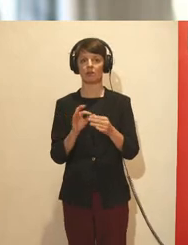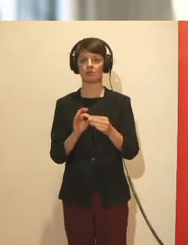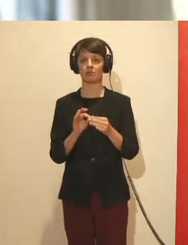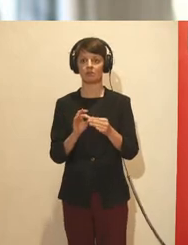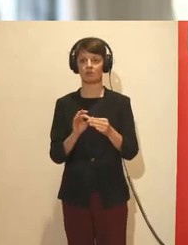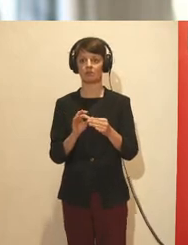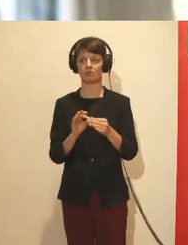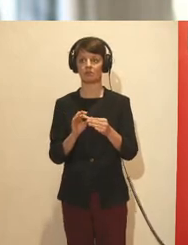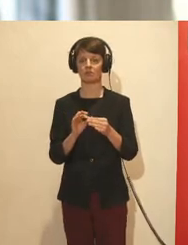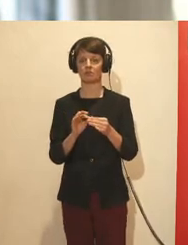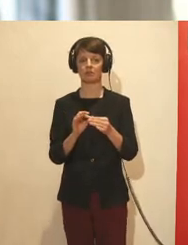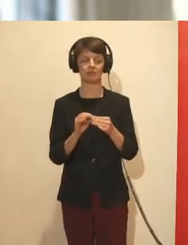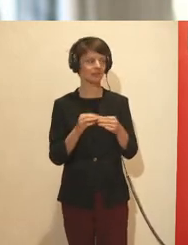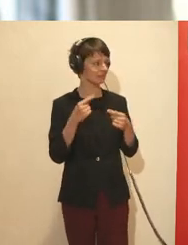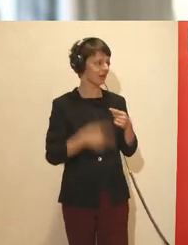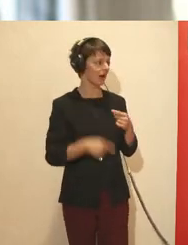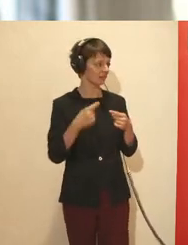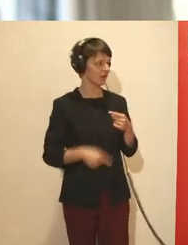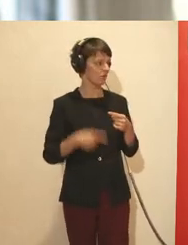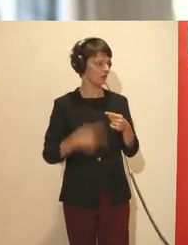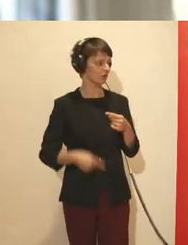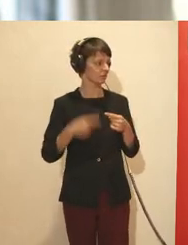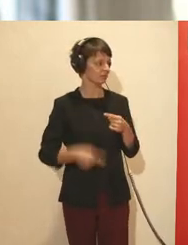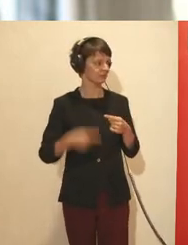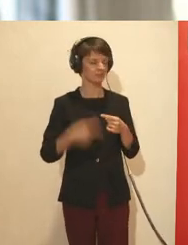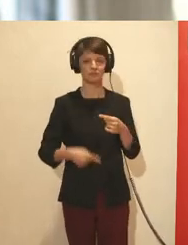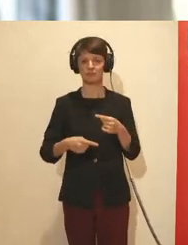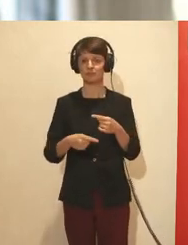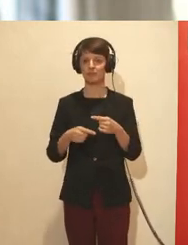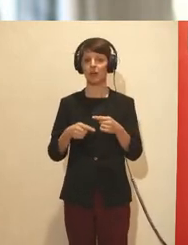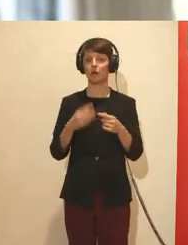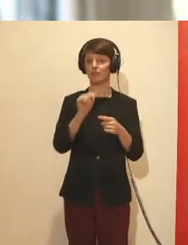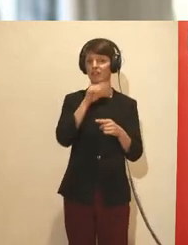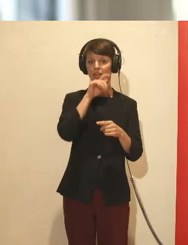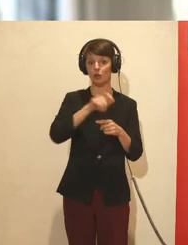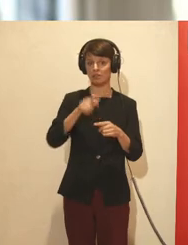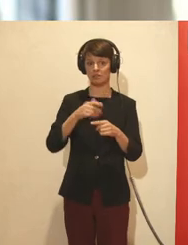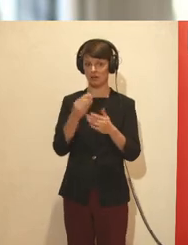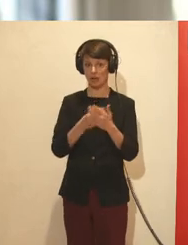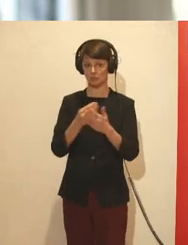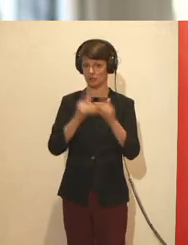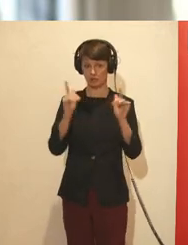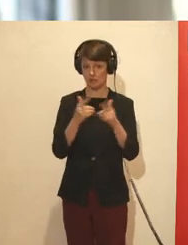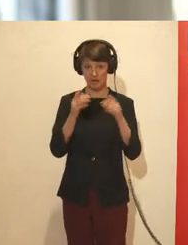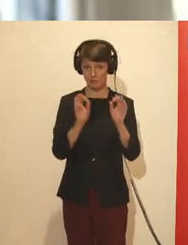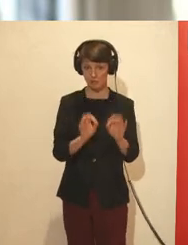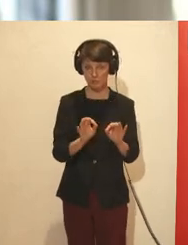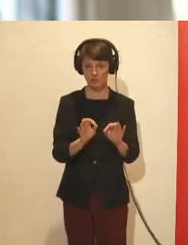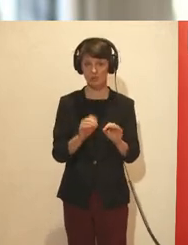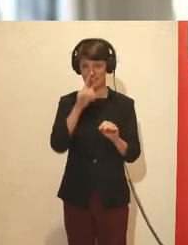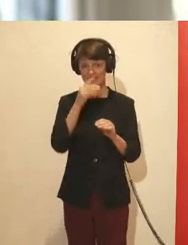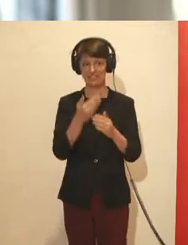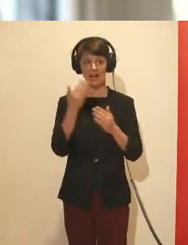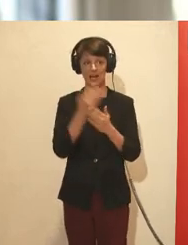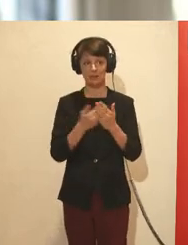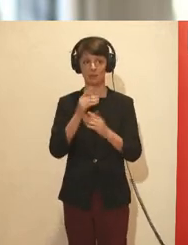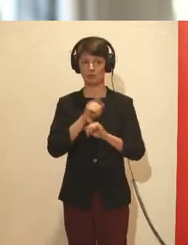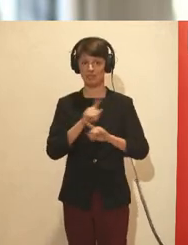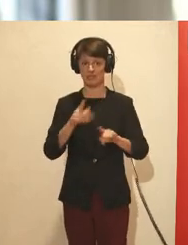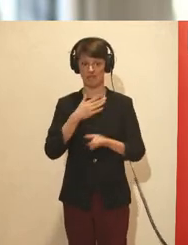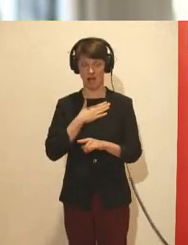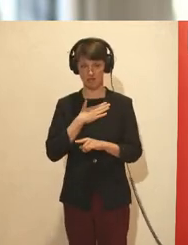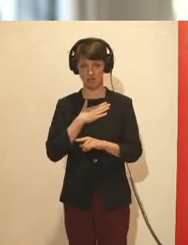heinstetten haben bildung nicht sagt wenn du nicht hast